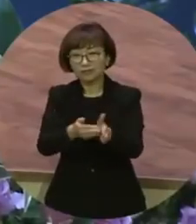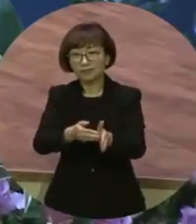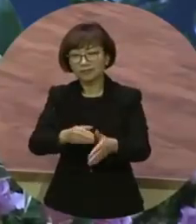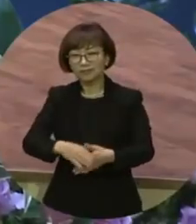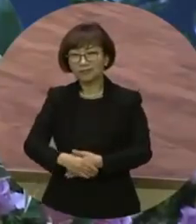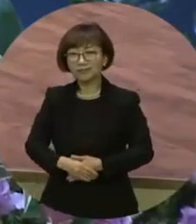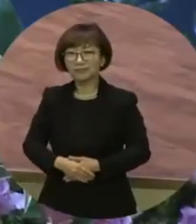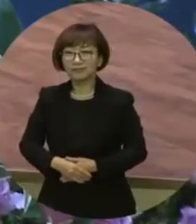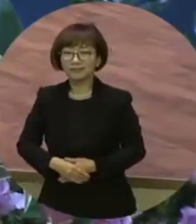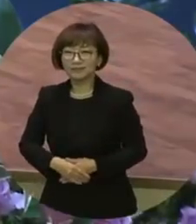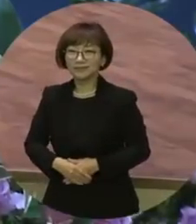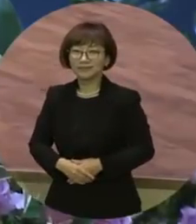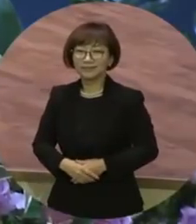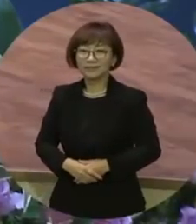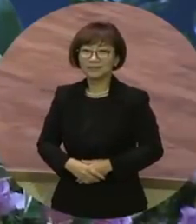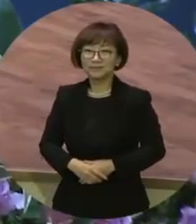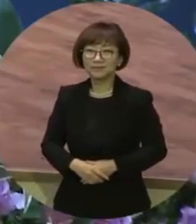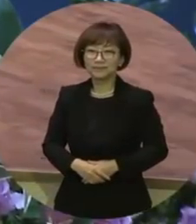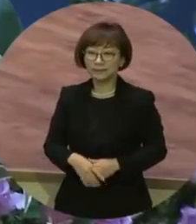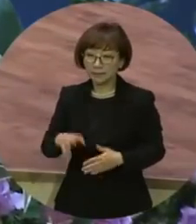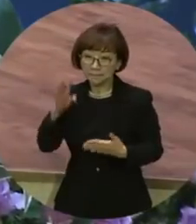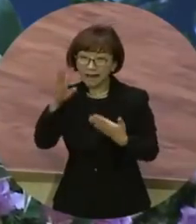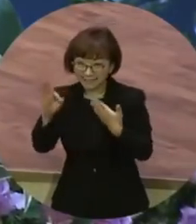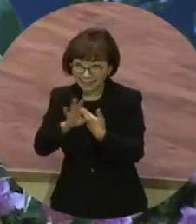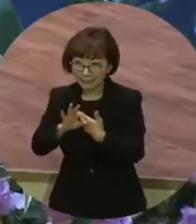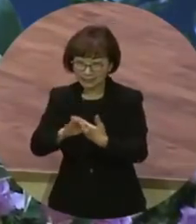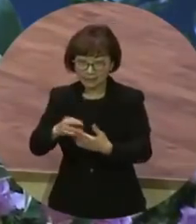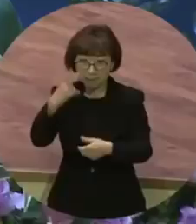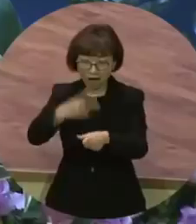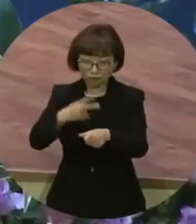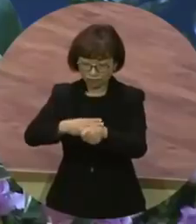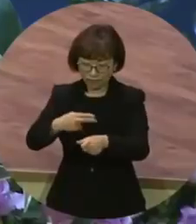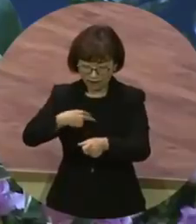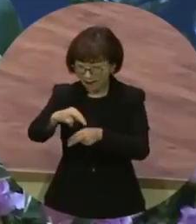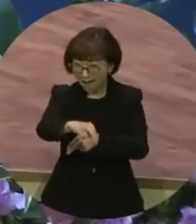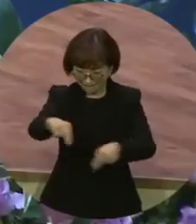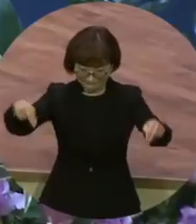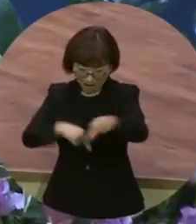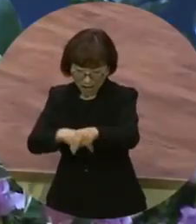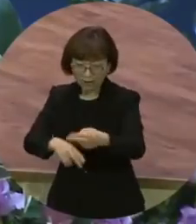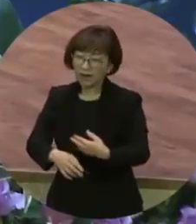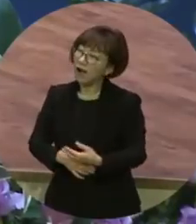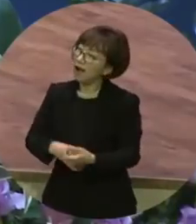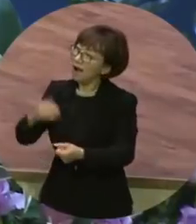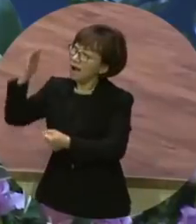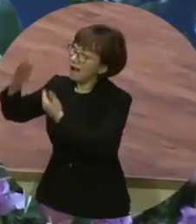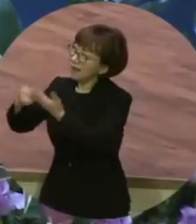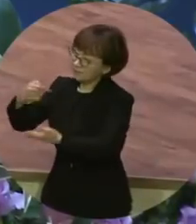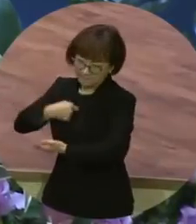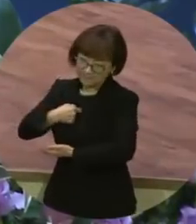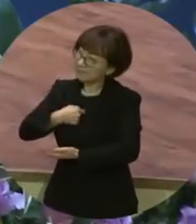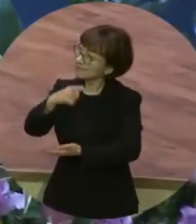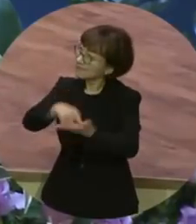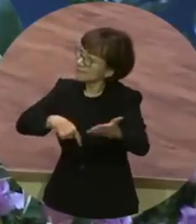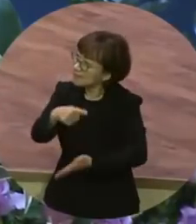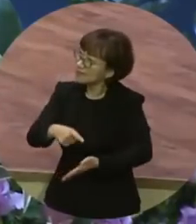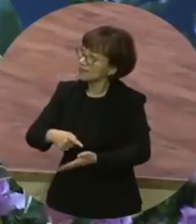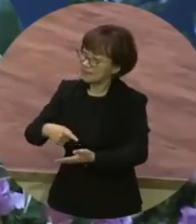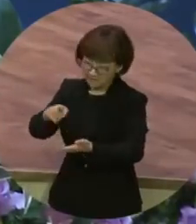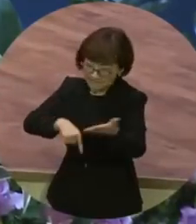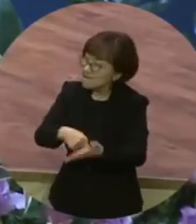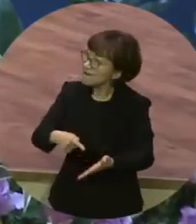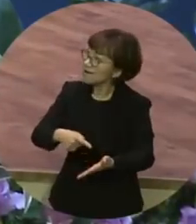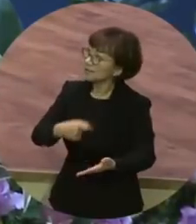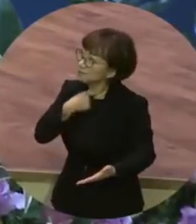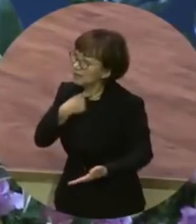싶은데, 저 같으면 만약에 저한테 그랬으면 저는 더 기도했을 거예요. 하나님, 저들을 더 기분 나쁘게 할 수 있는 지혜를